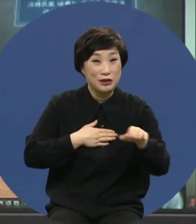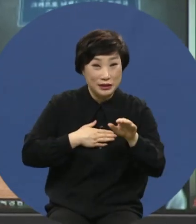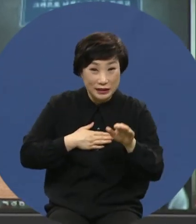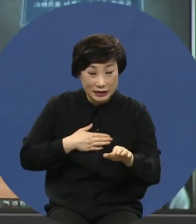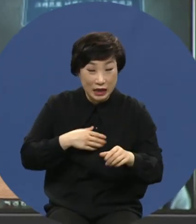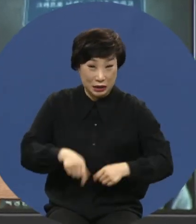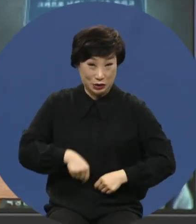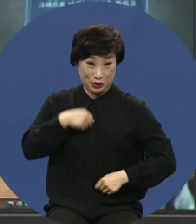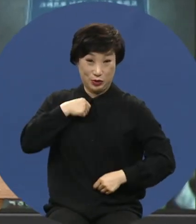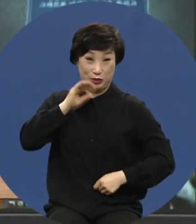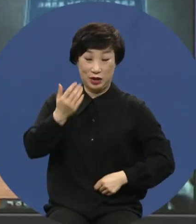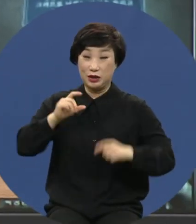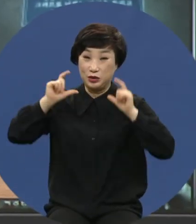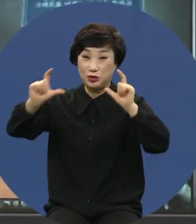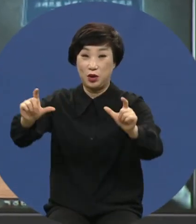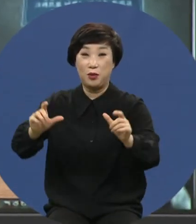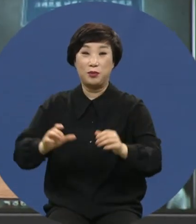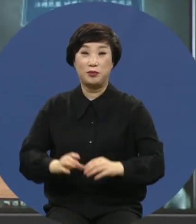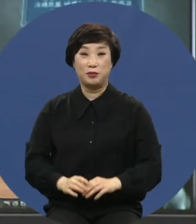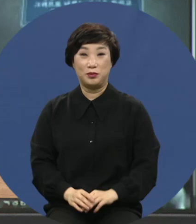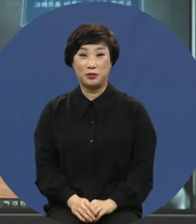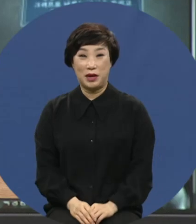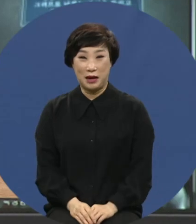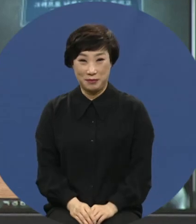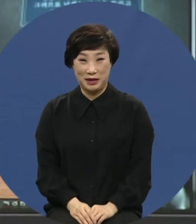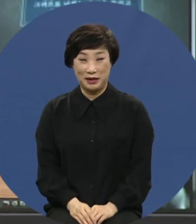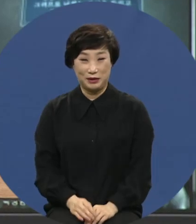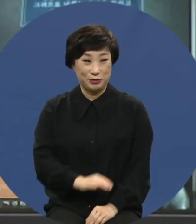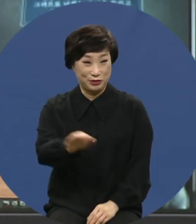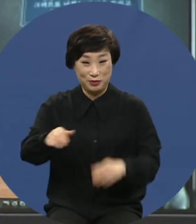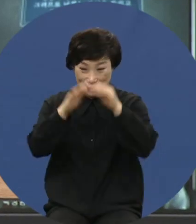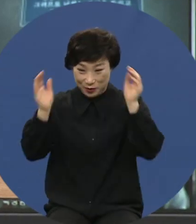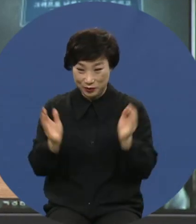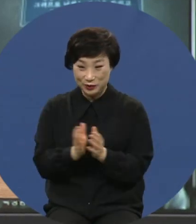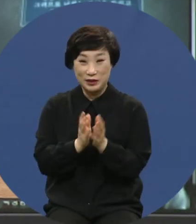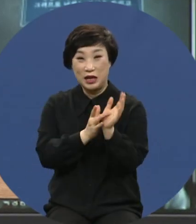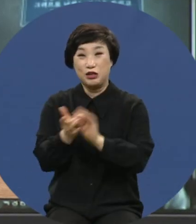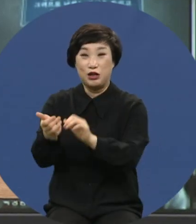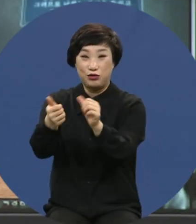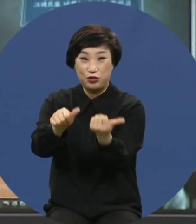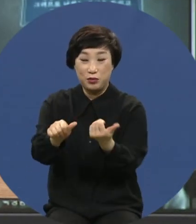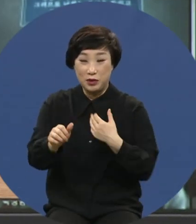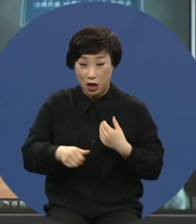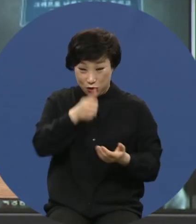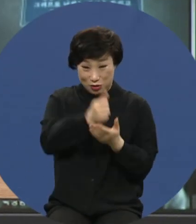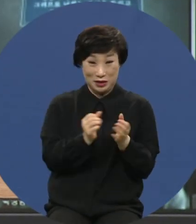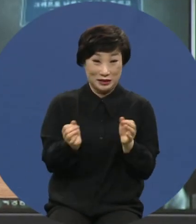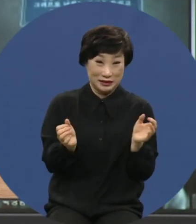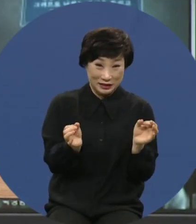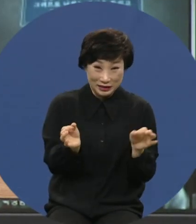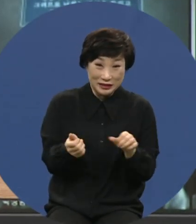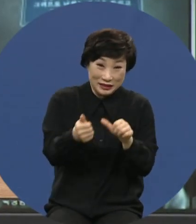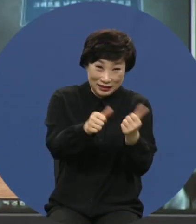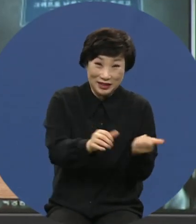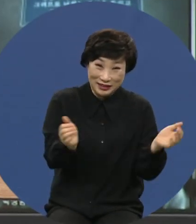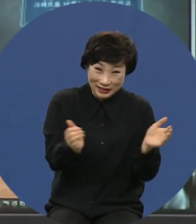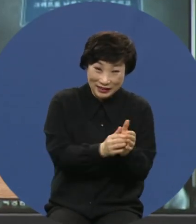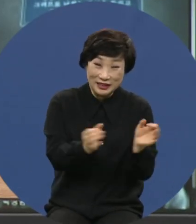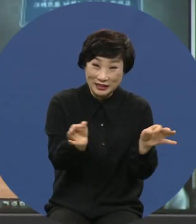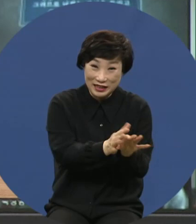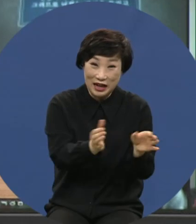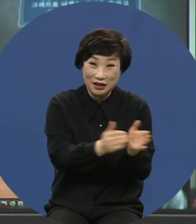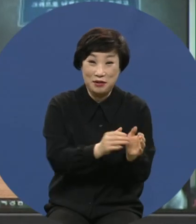우리가 의로워졌다고 선포한 것입니다. 우리 모두 예수의 죽음으로 내 죄는 죽어버렸고